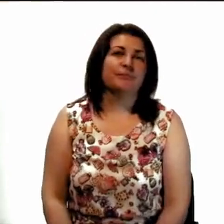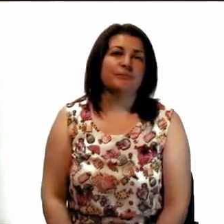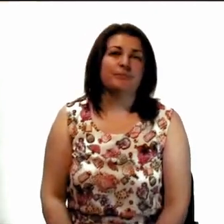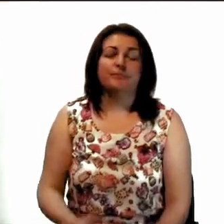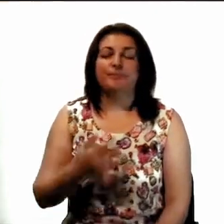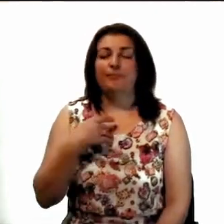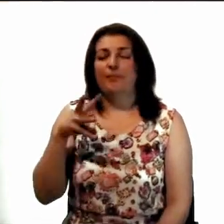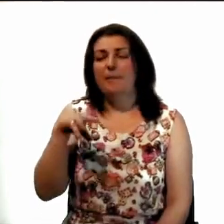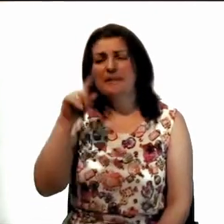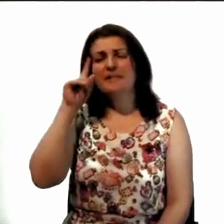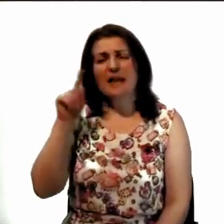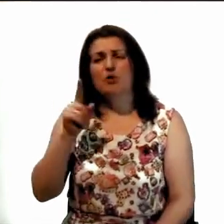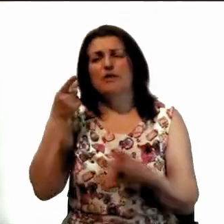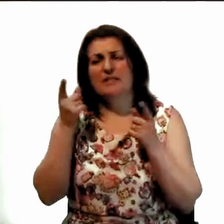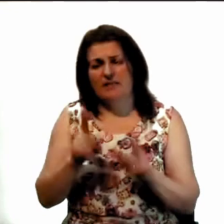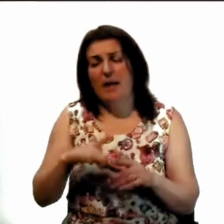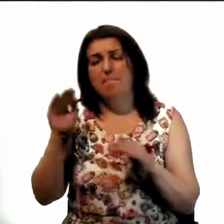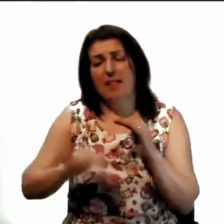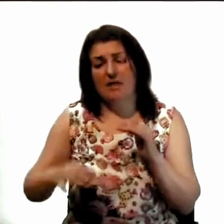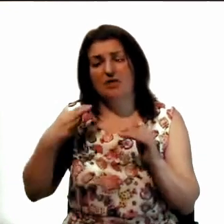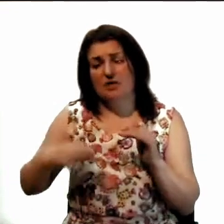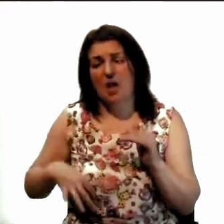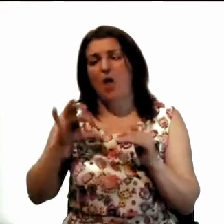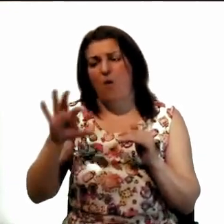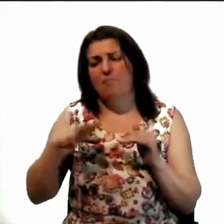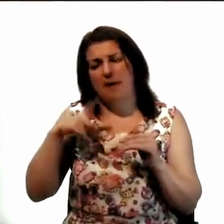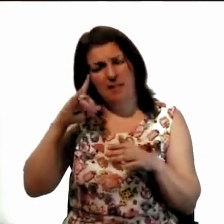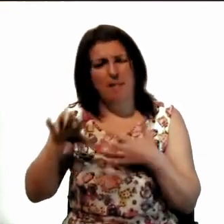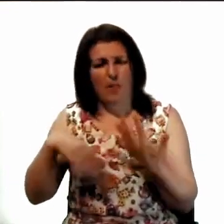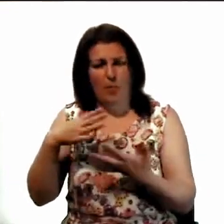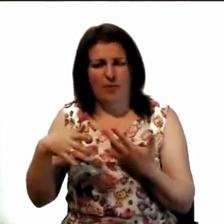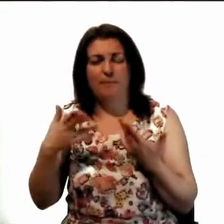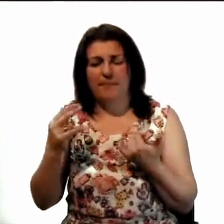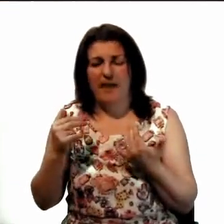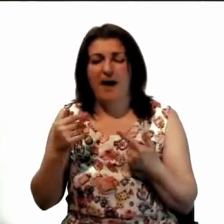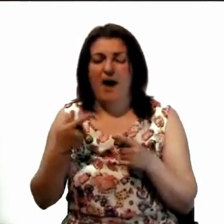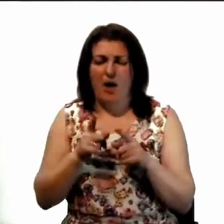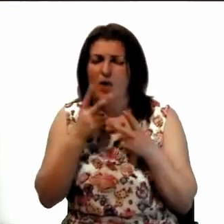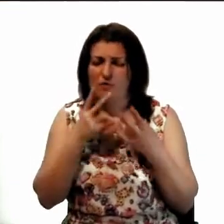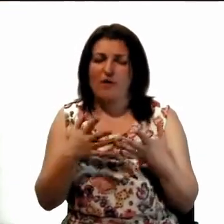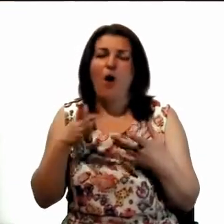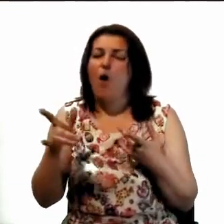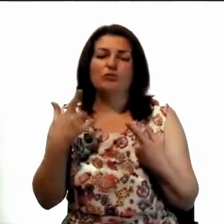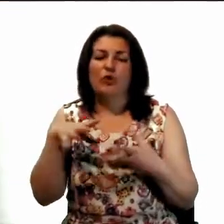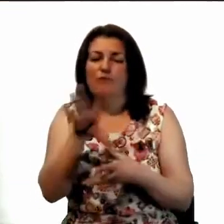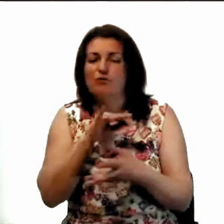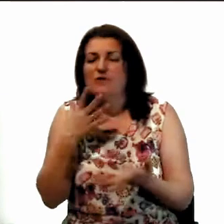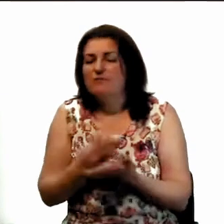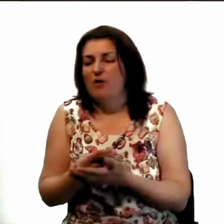И мы знаем, что действительно младший сын, он был блудным, это очевидно. Так написано, он расточил все свое